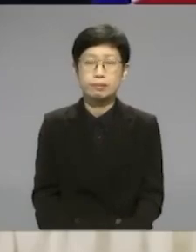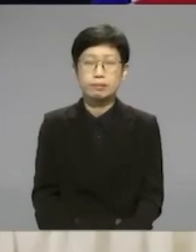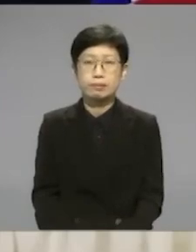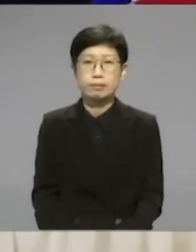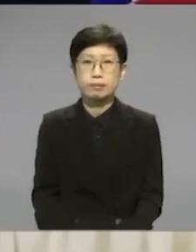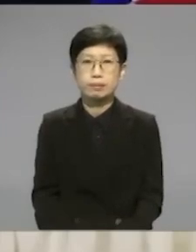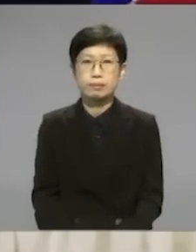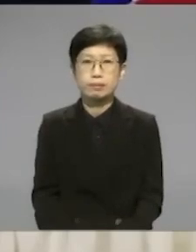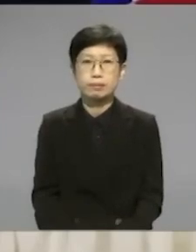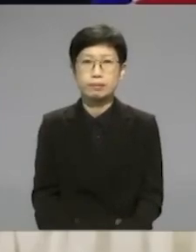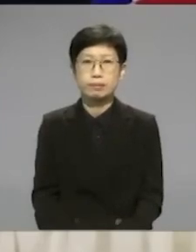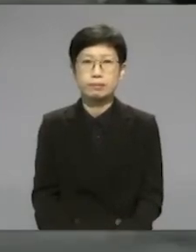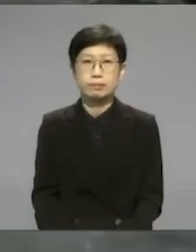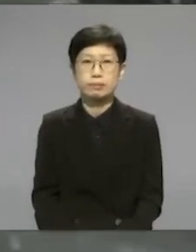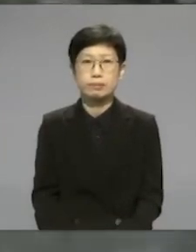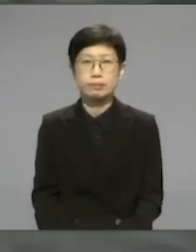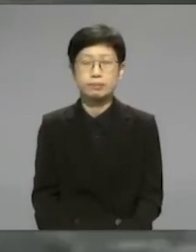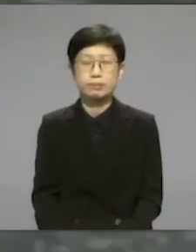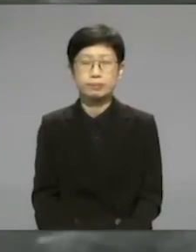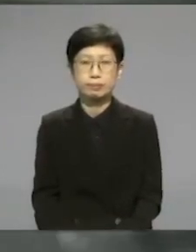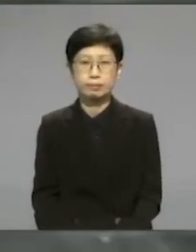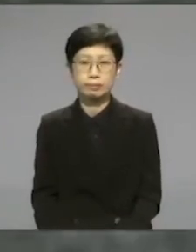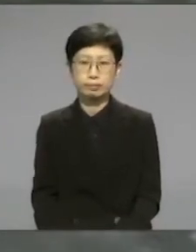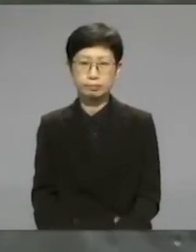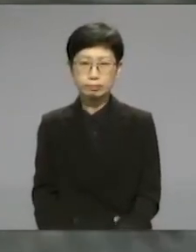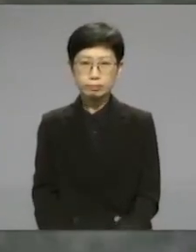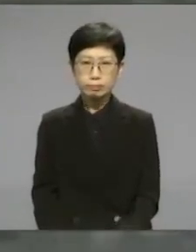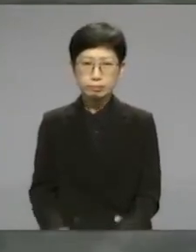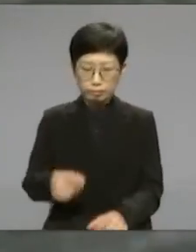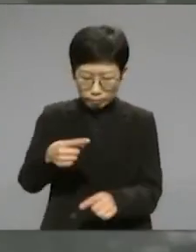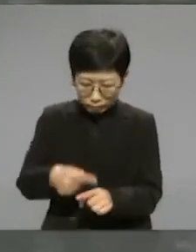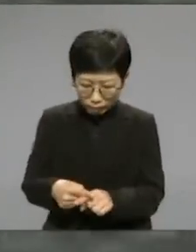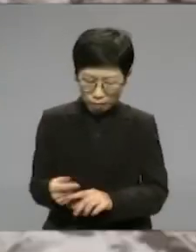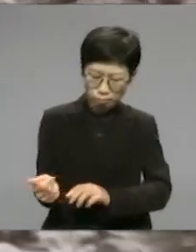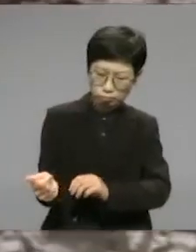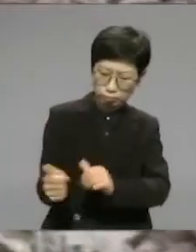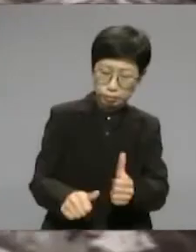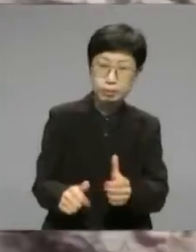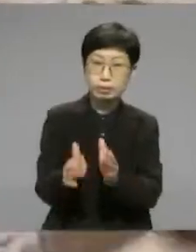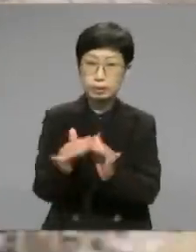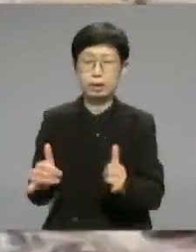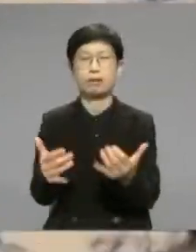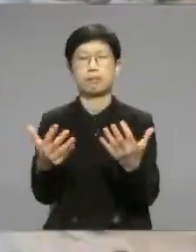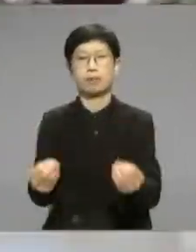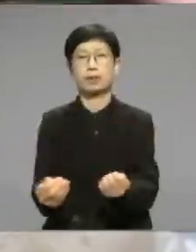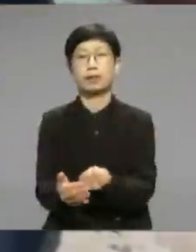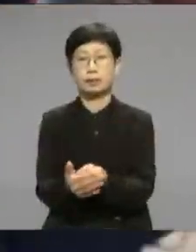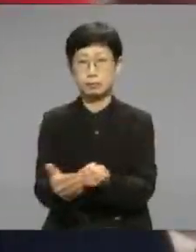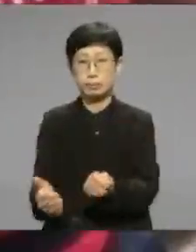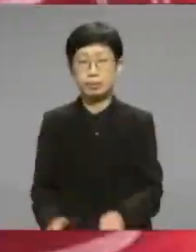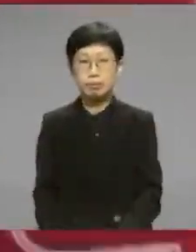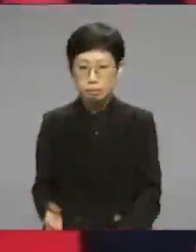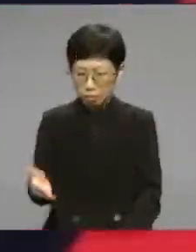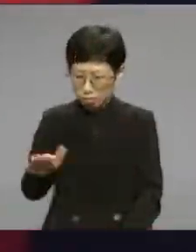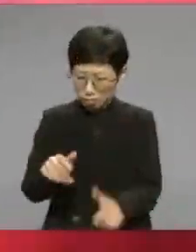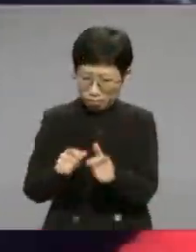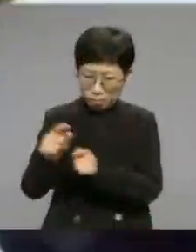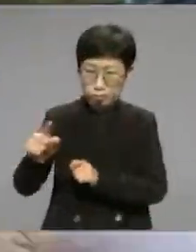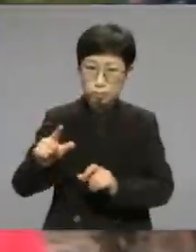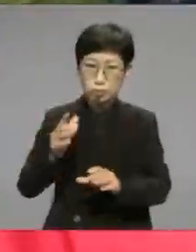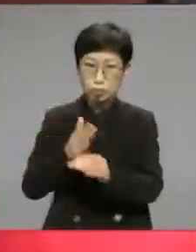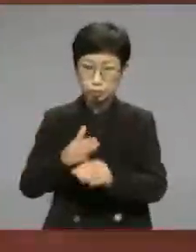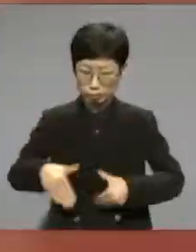humanamente recomendado. 그만큼 도중에 죽음을 피하지 못하는 사람이 많기 때문. 그런데 주로